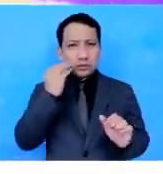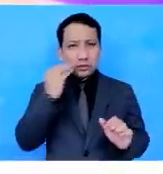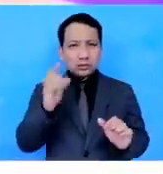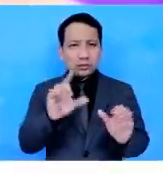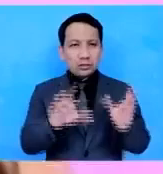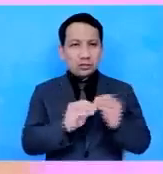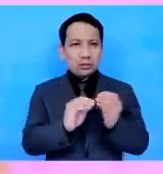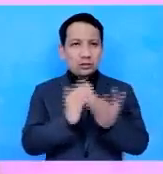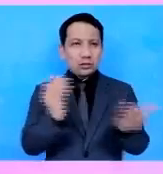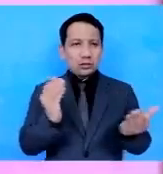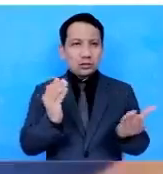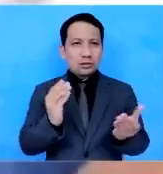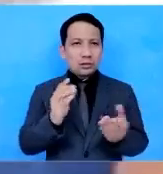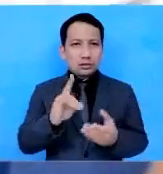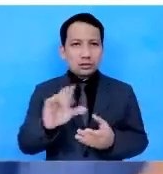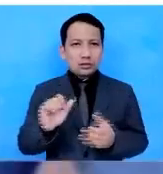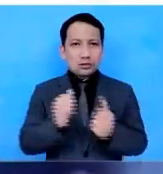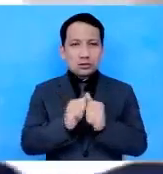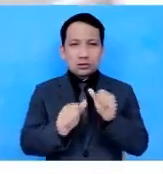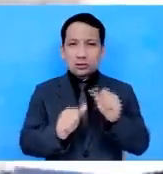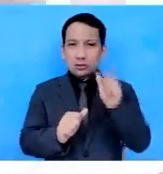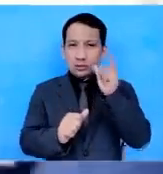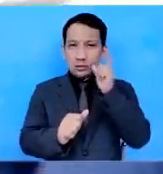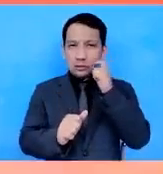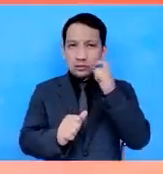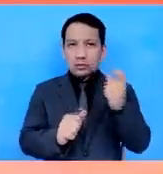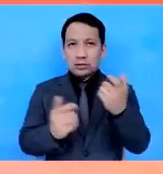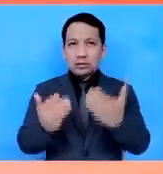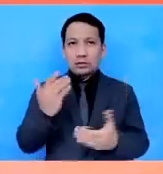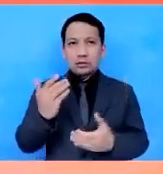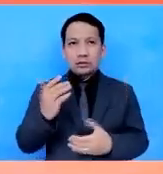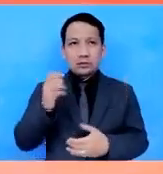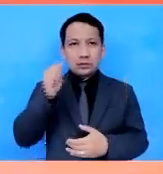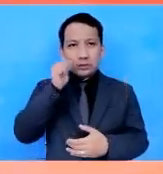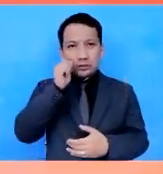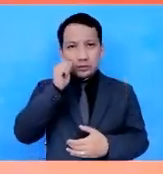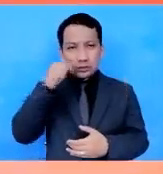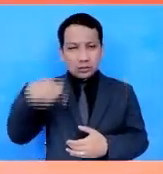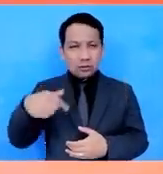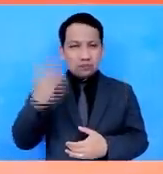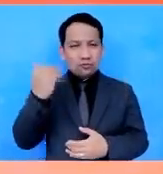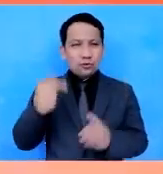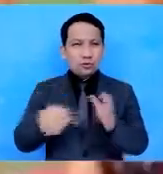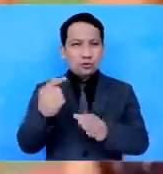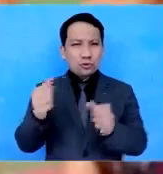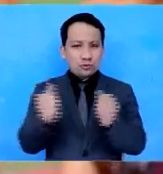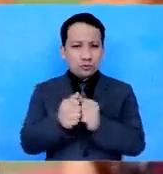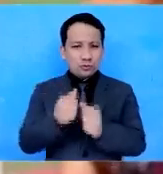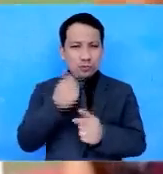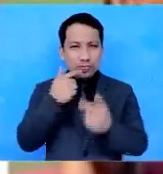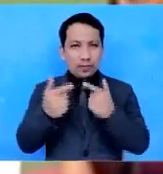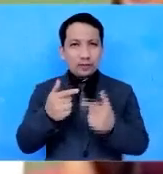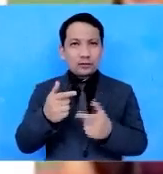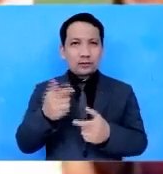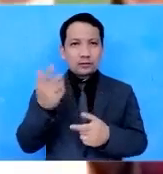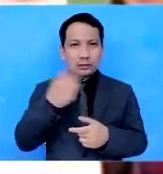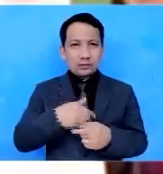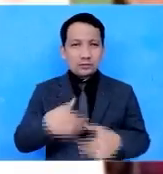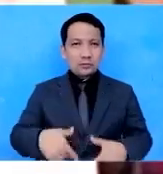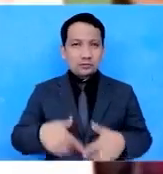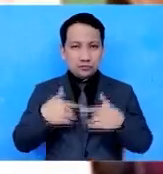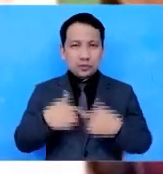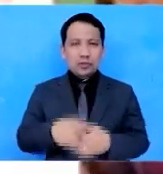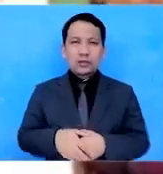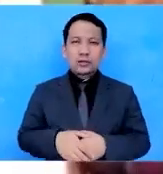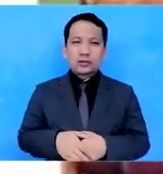kasama sila Dirty Linen stars Zyrel Manabat at Angel Aquino na minsan na rin nag-guest sa Magandang Buhay.